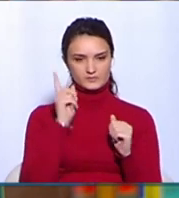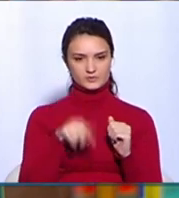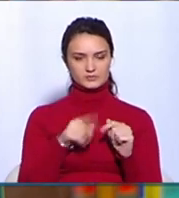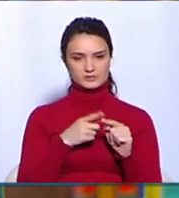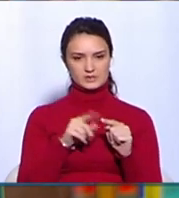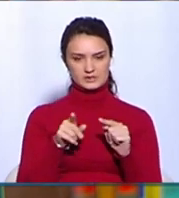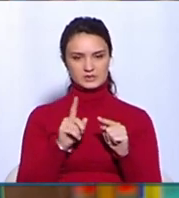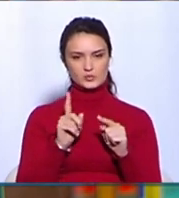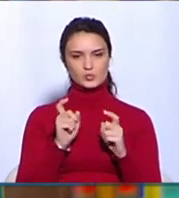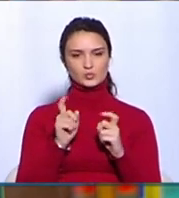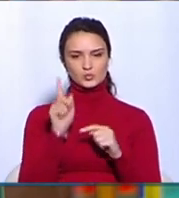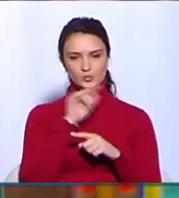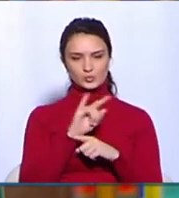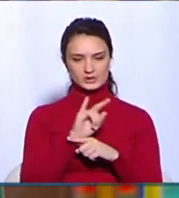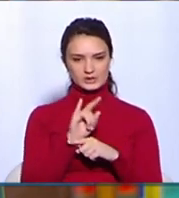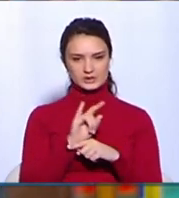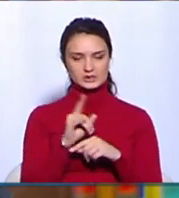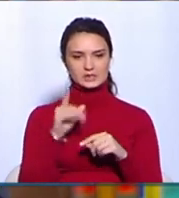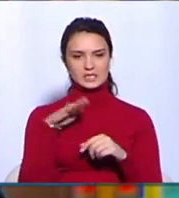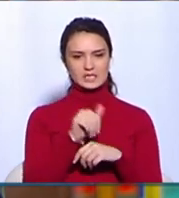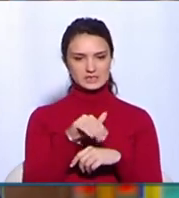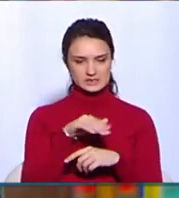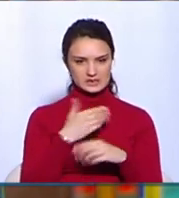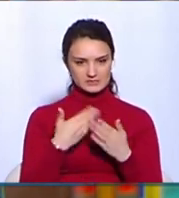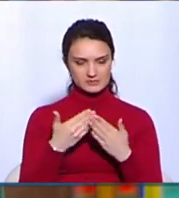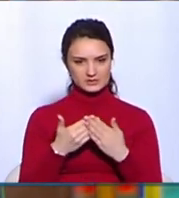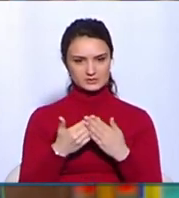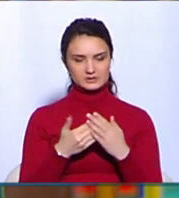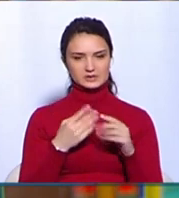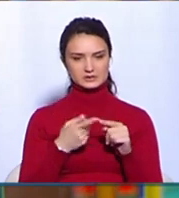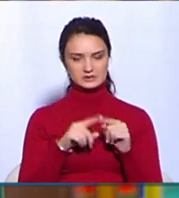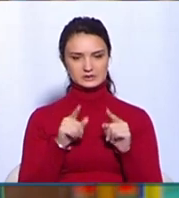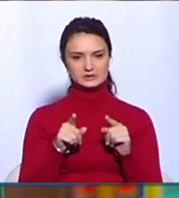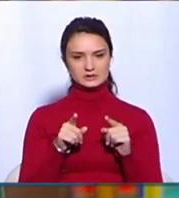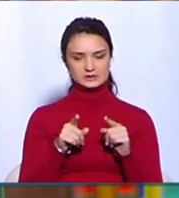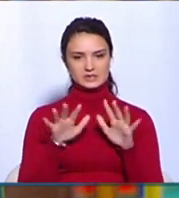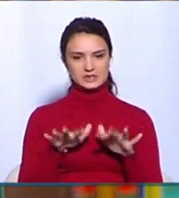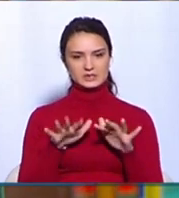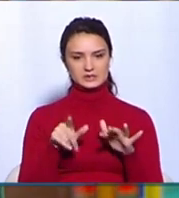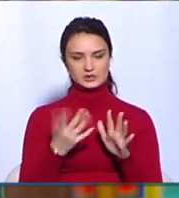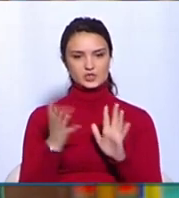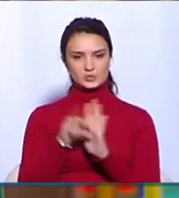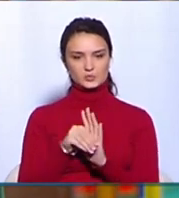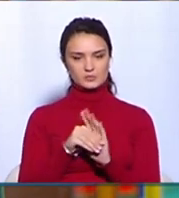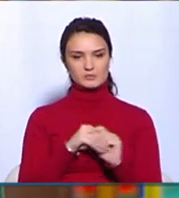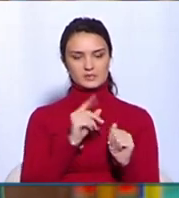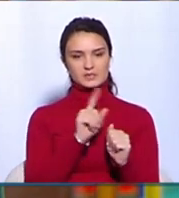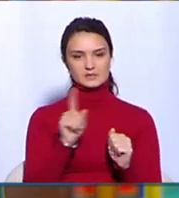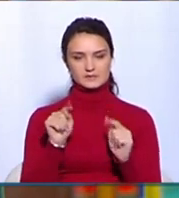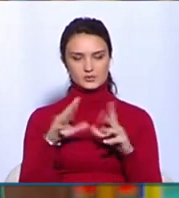არის მოჩხუბარობა, ტყუილი, გაცდენები, ისეთ სოციუმთან ჩართულობა,